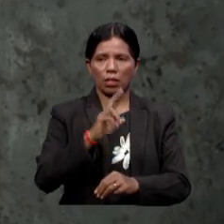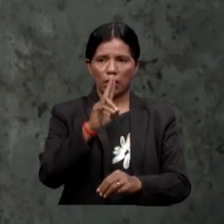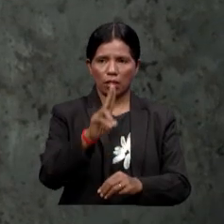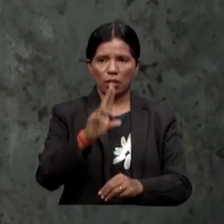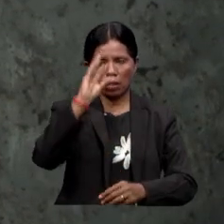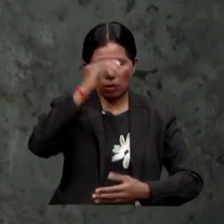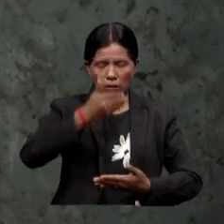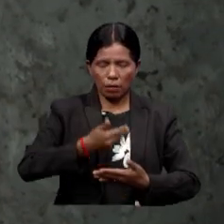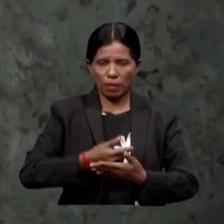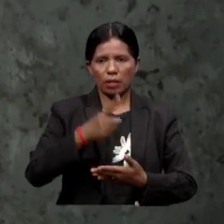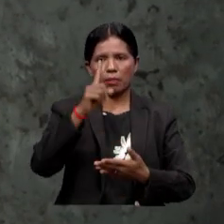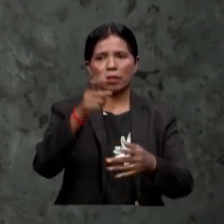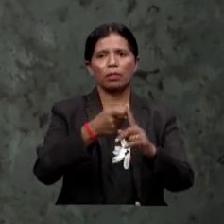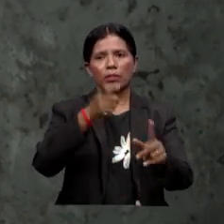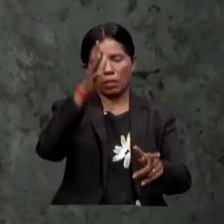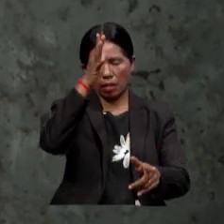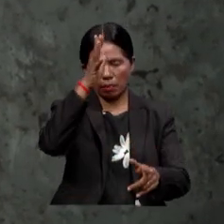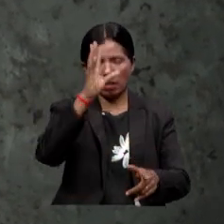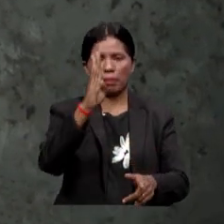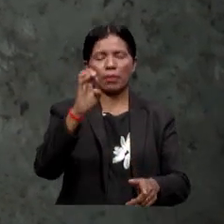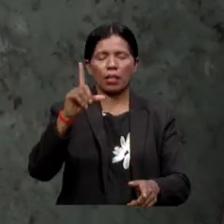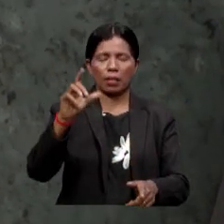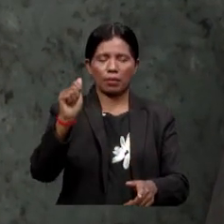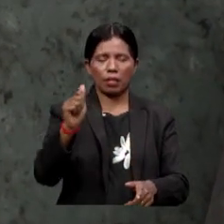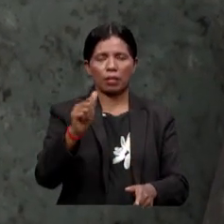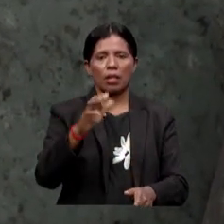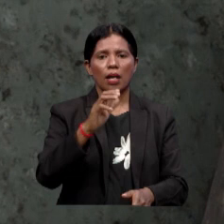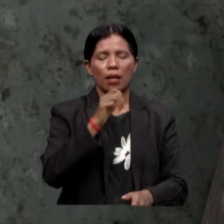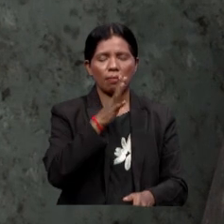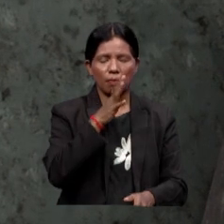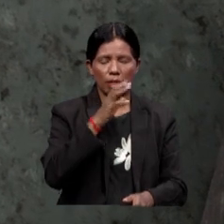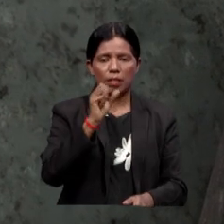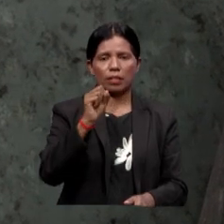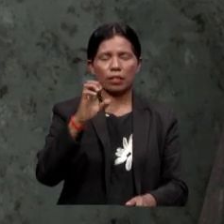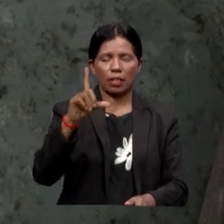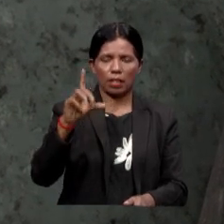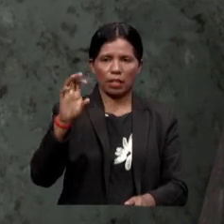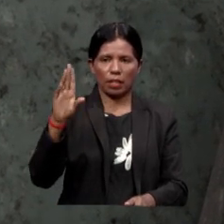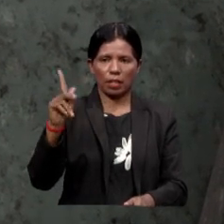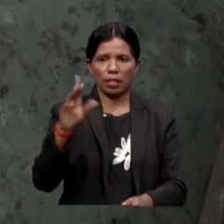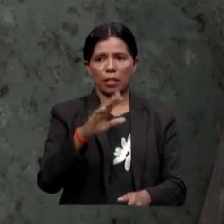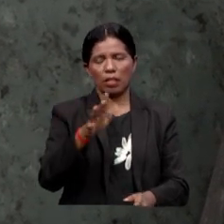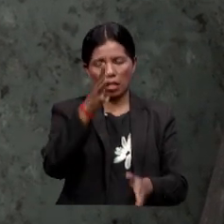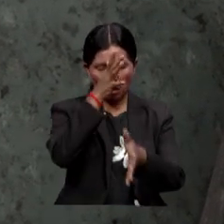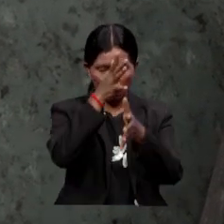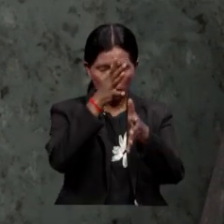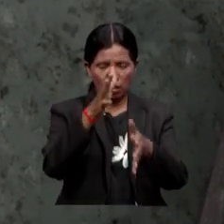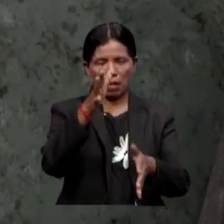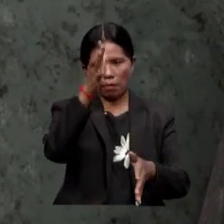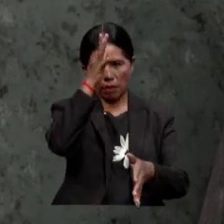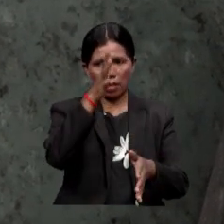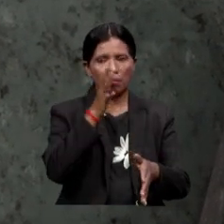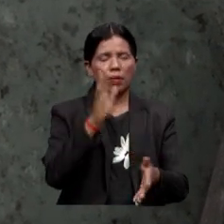Wang mane mesa husi aman melemau no inan seleki. Avô Mateus ni inan aman mate ona ia